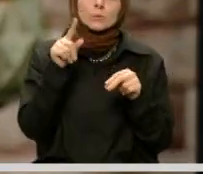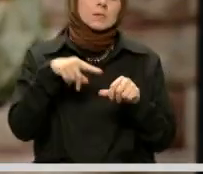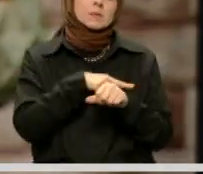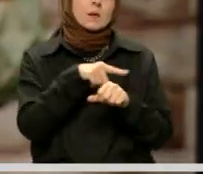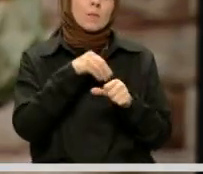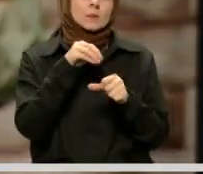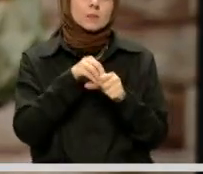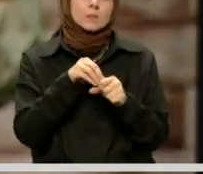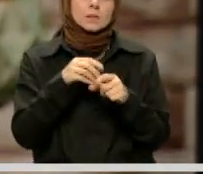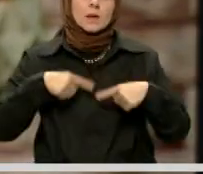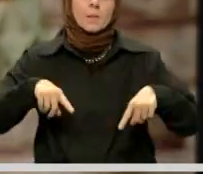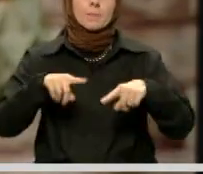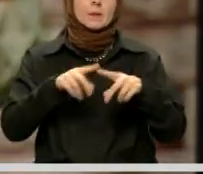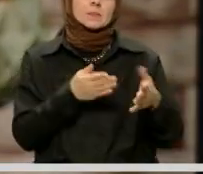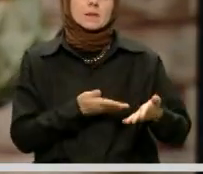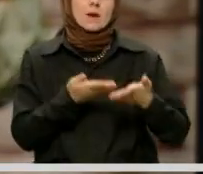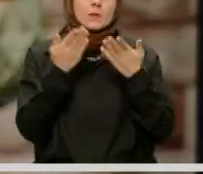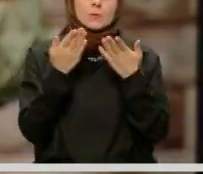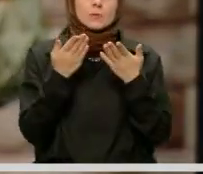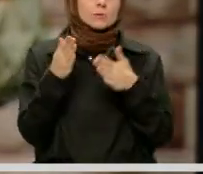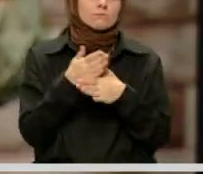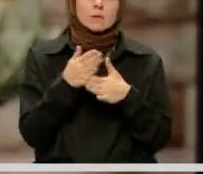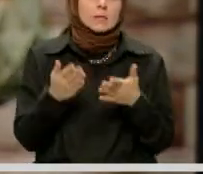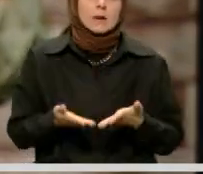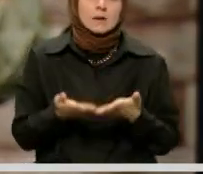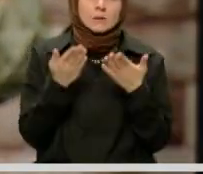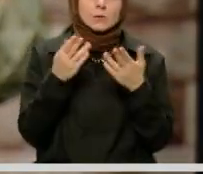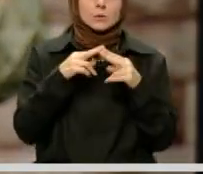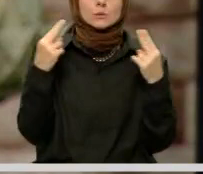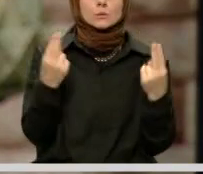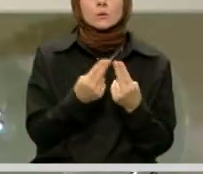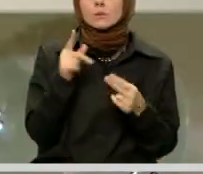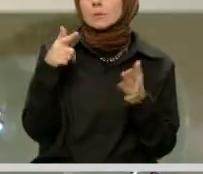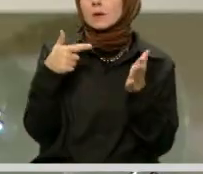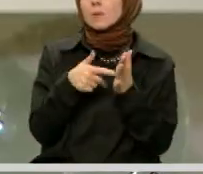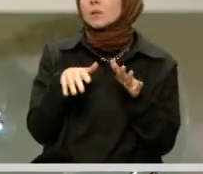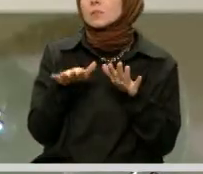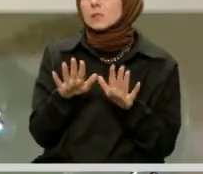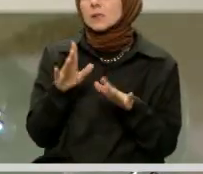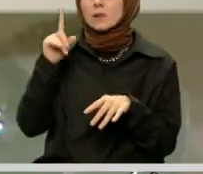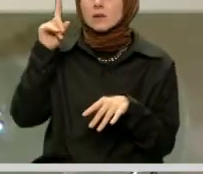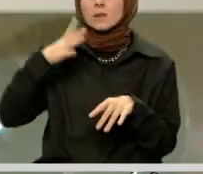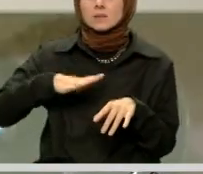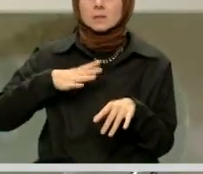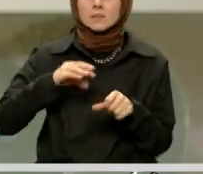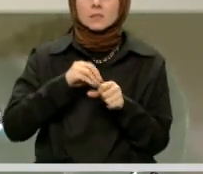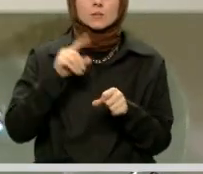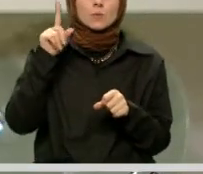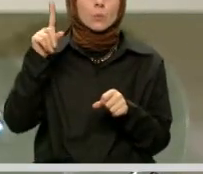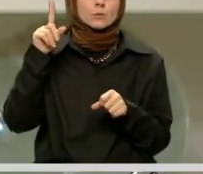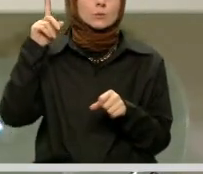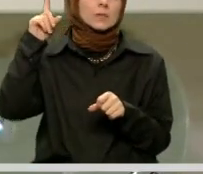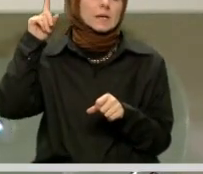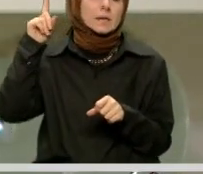biz kalkıyoruz. Niçin kalkıyoruz? Yani dünyevi bir gayeyle de değil. Rabbimiz istediği için, onun ilahi